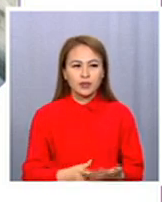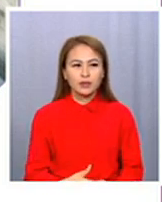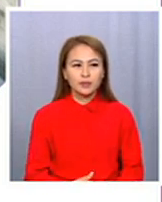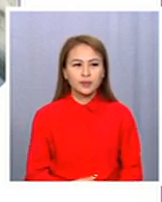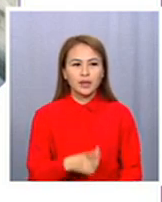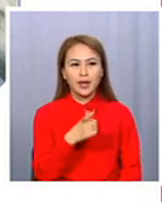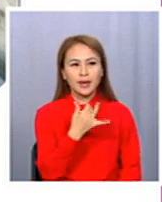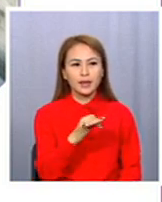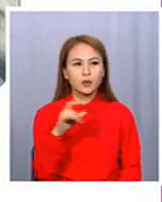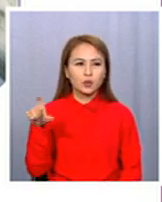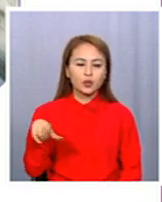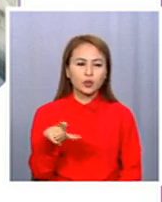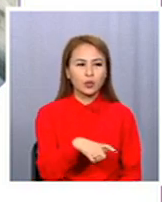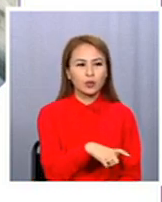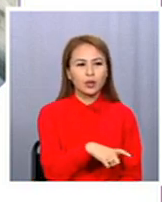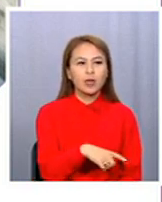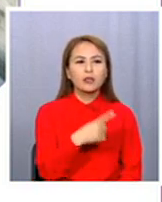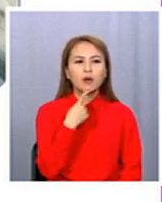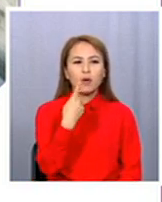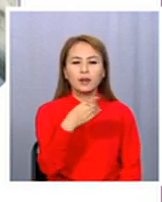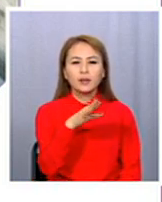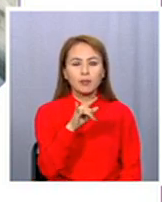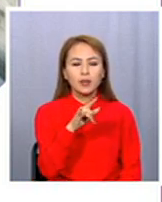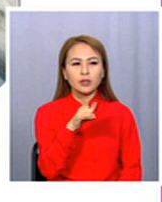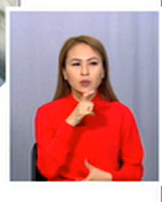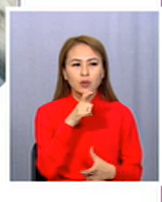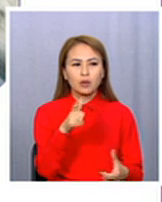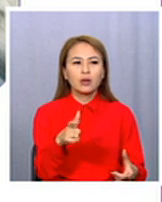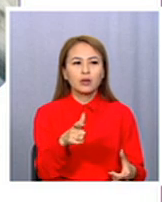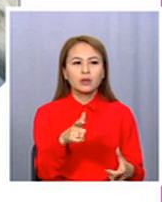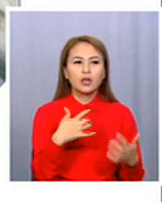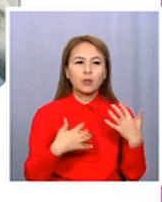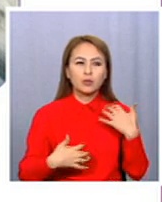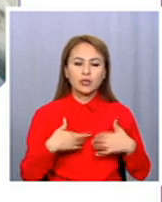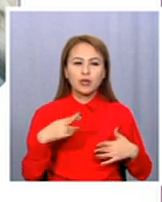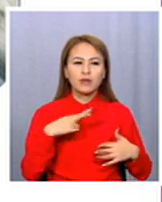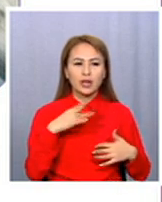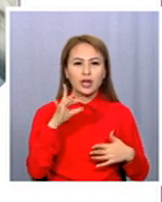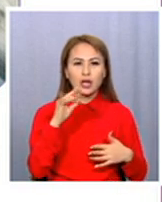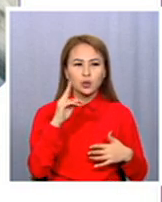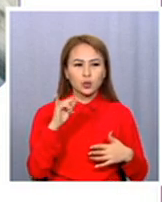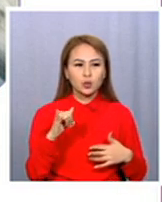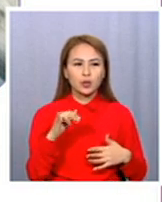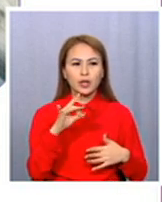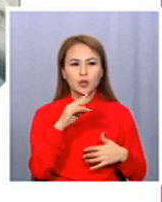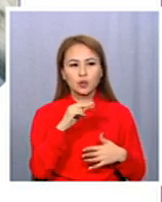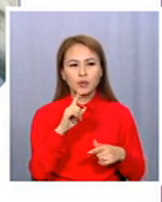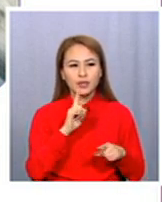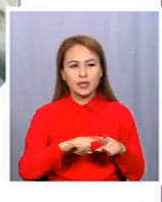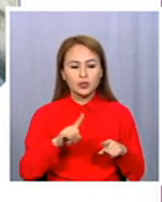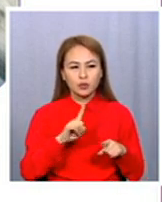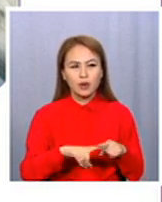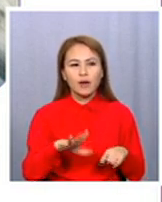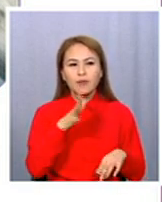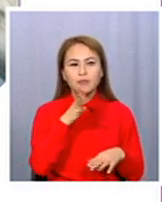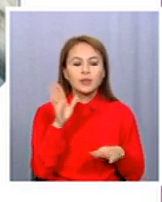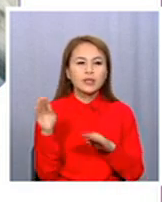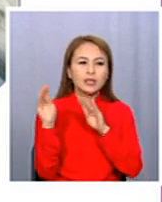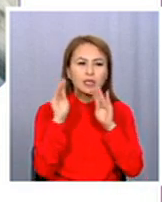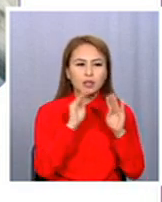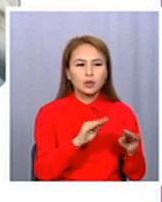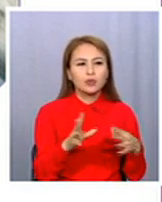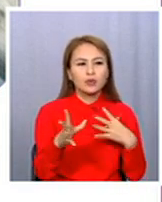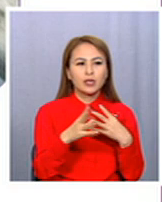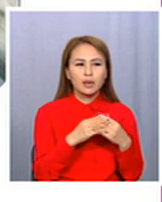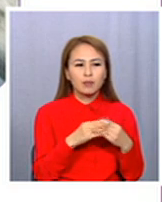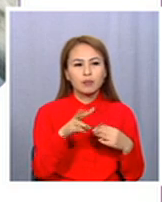Эй, ручей, ручеек, далеко ли ты потек? Тороплюсь я в речку быстротечку. Вместе с